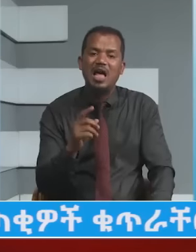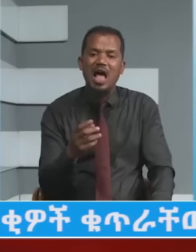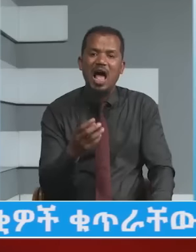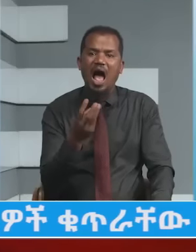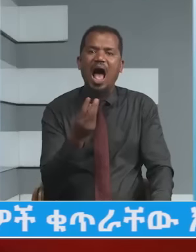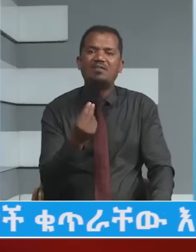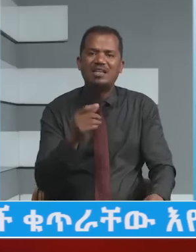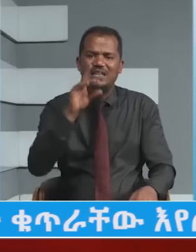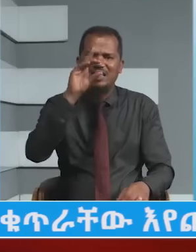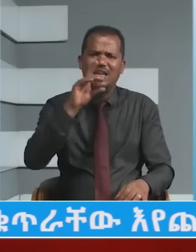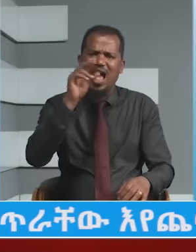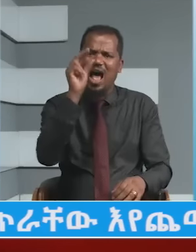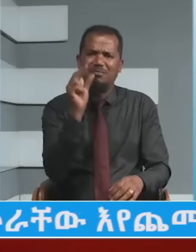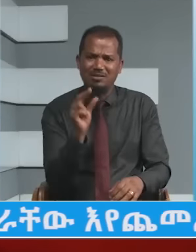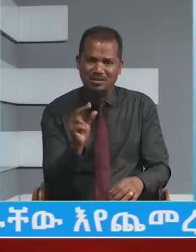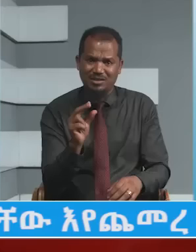የአፈር ካቦች